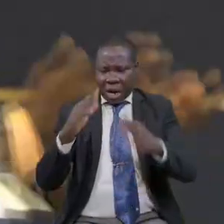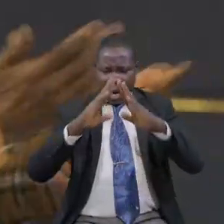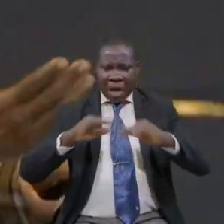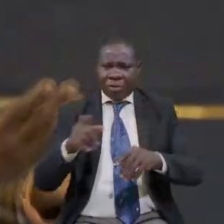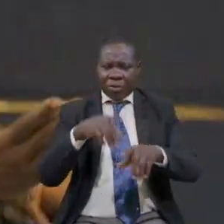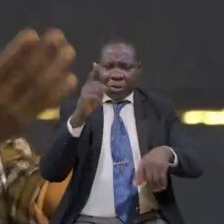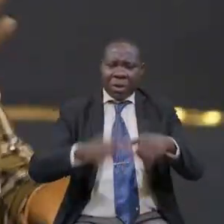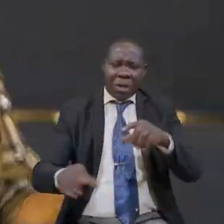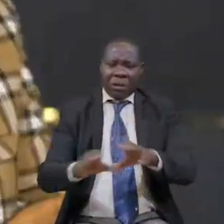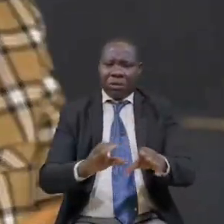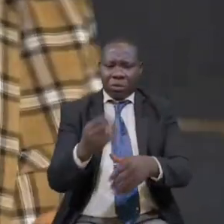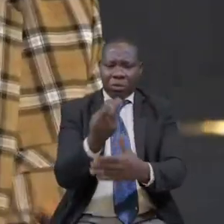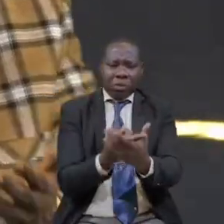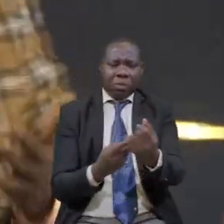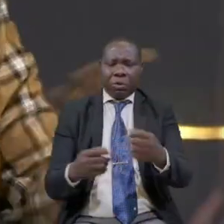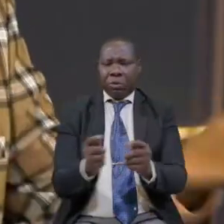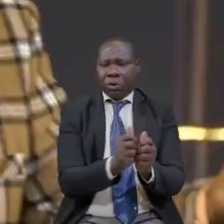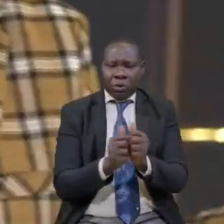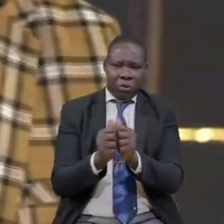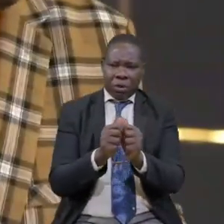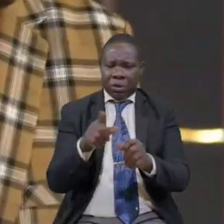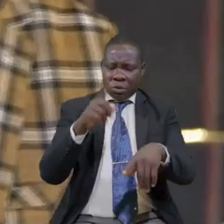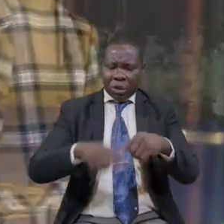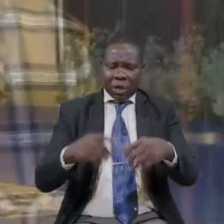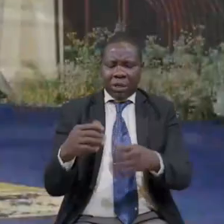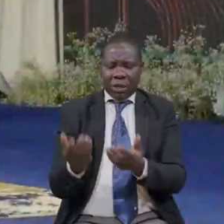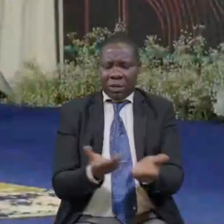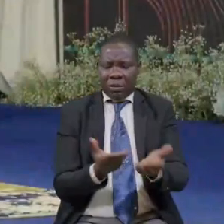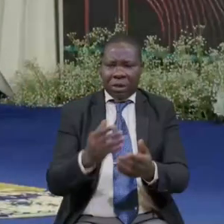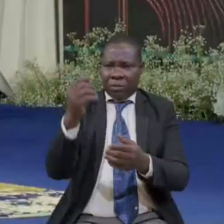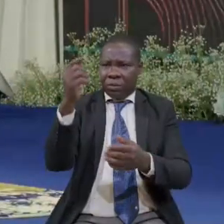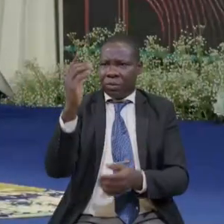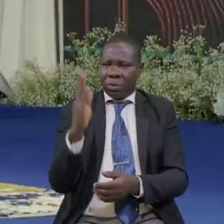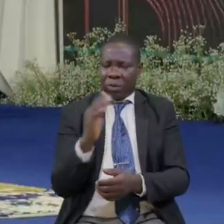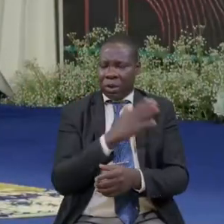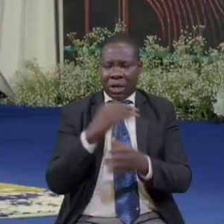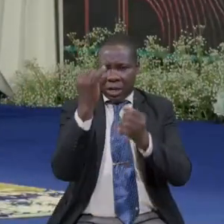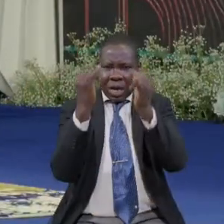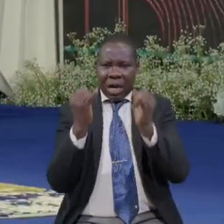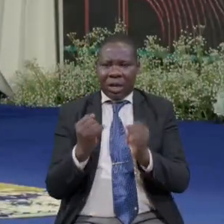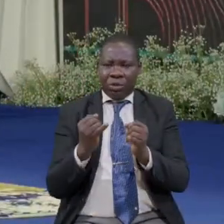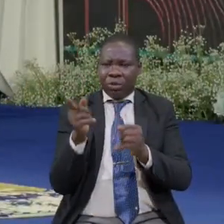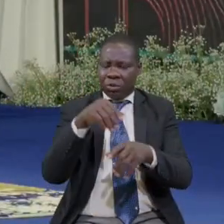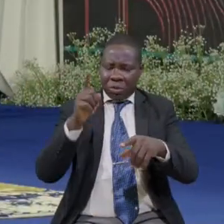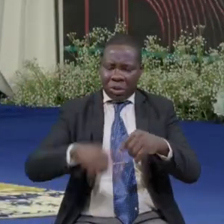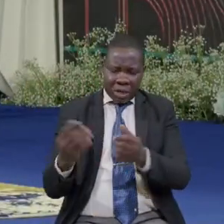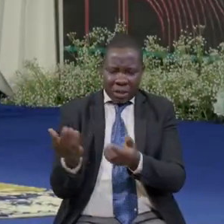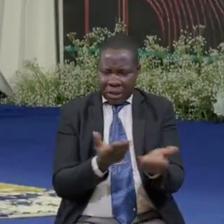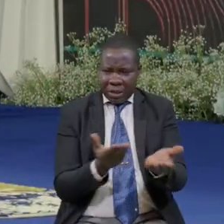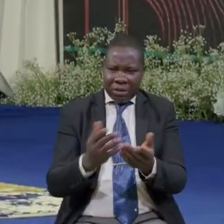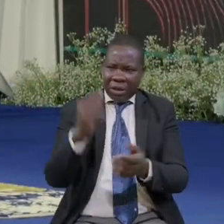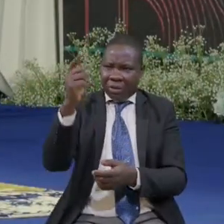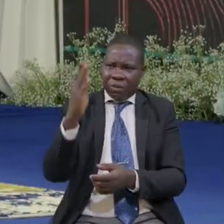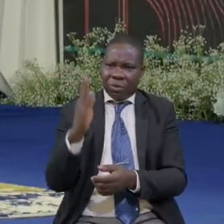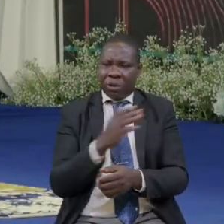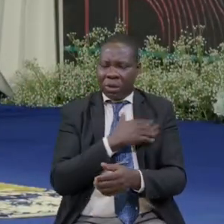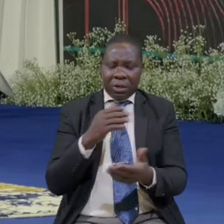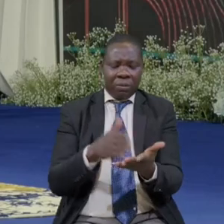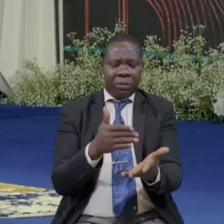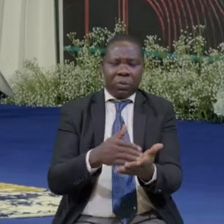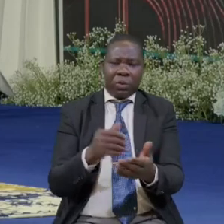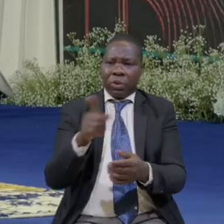maison, mais vous ne pouvez pas servir les deux à la fois, Dieu et l'idole. Vous ne pouvez pas servir Dieu et maman.